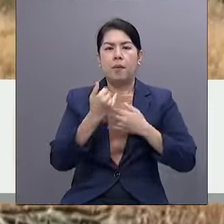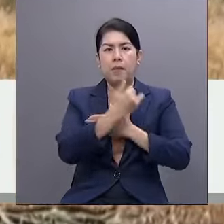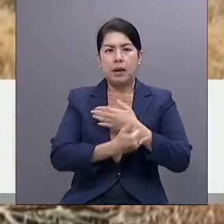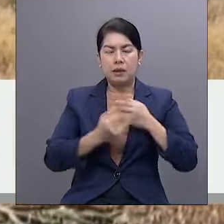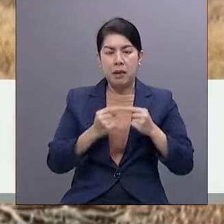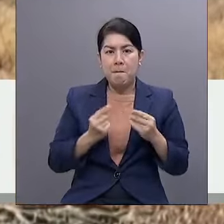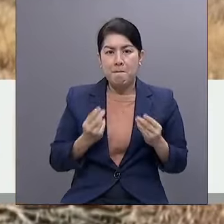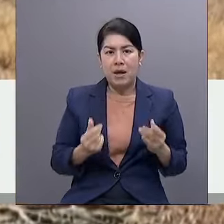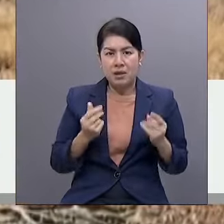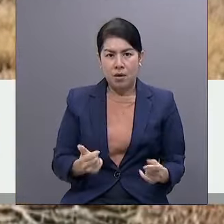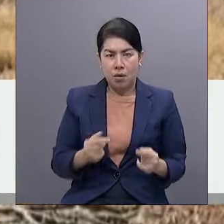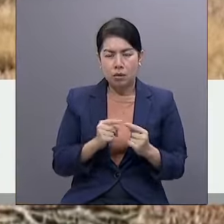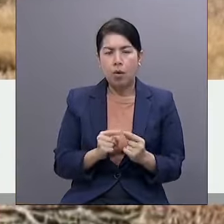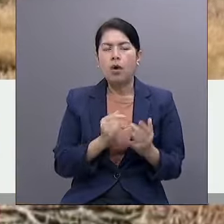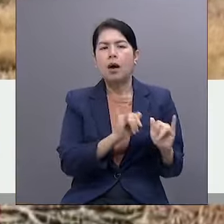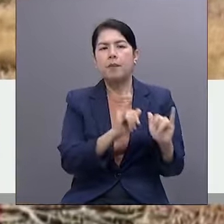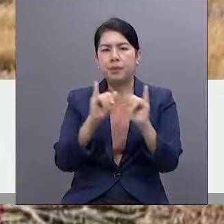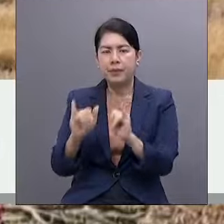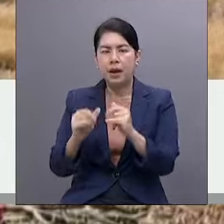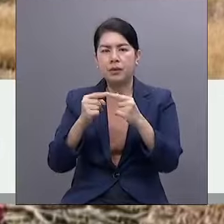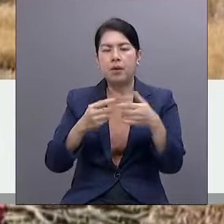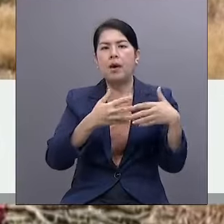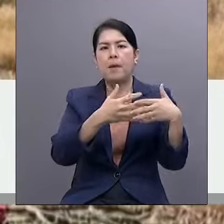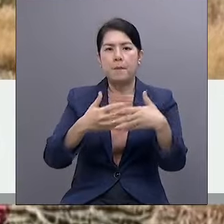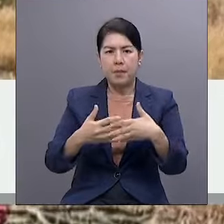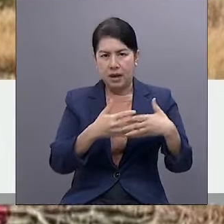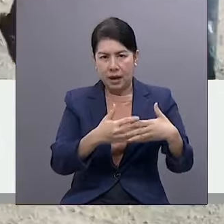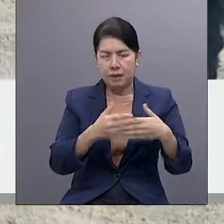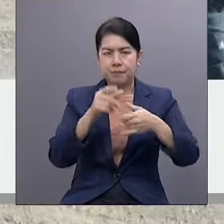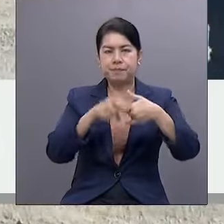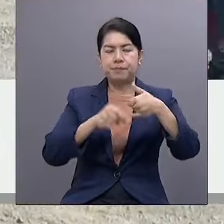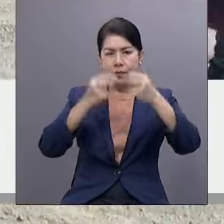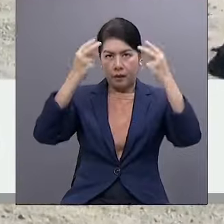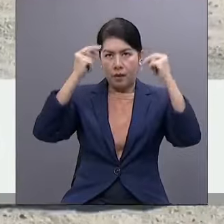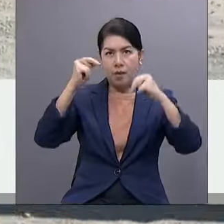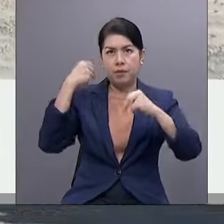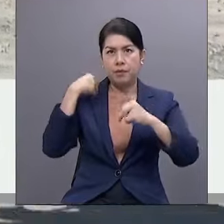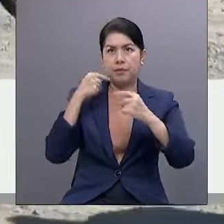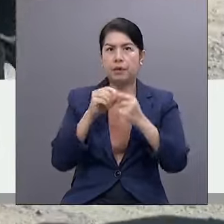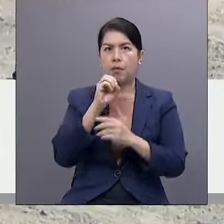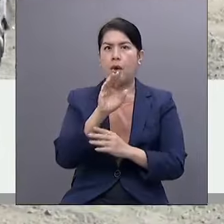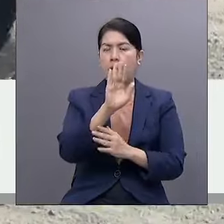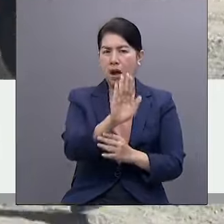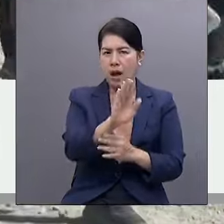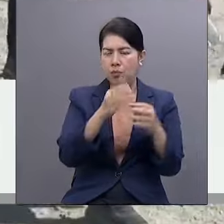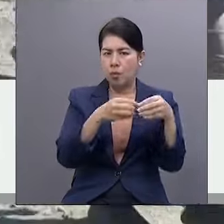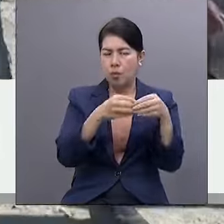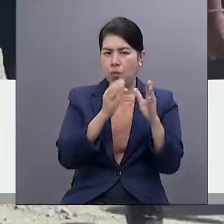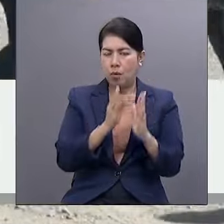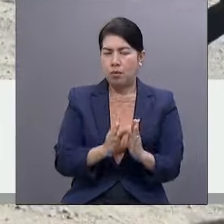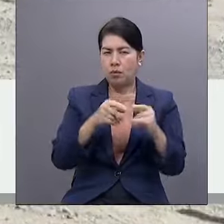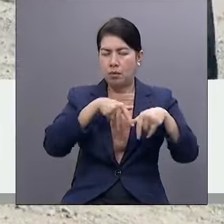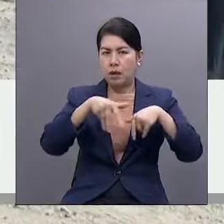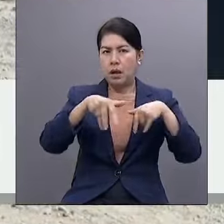าไบเดนจะประกาศใช้คำสั่งฝ่ายบริหารห้ามผู้พยพที่เข้ามาในสหรัฐแบบผิดกฎหมายยื่นขอลี้ภั